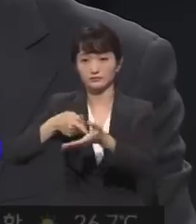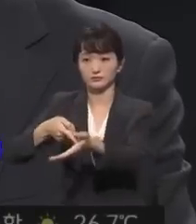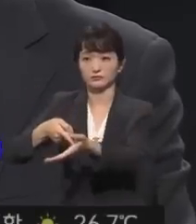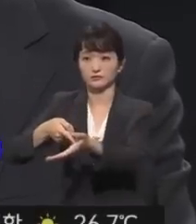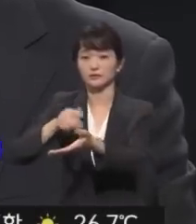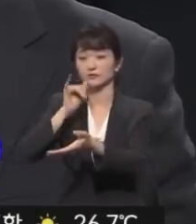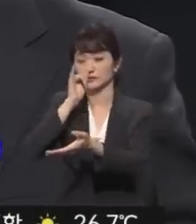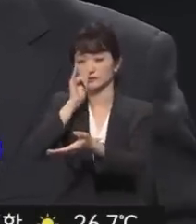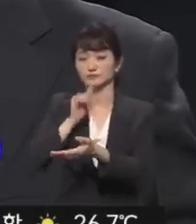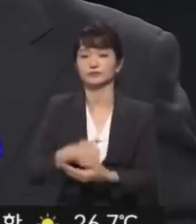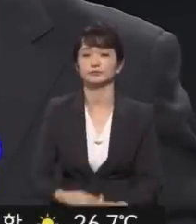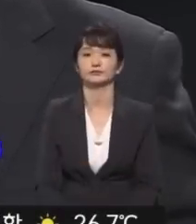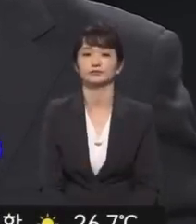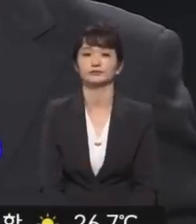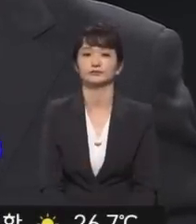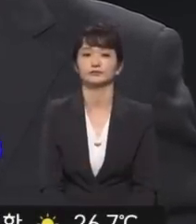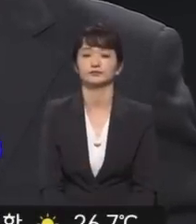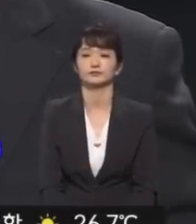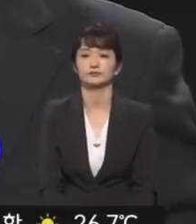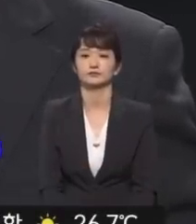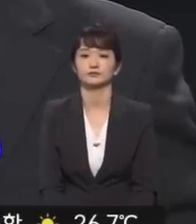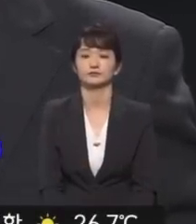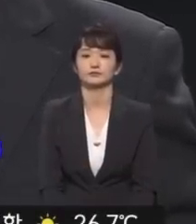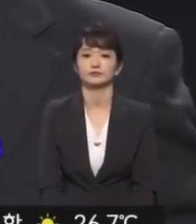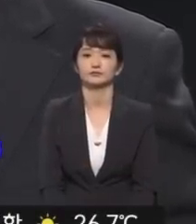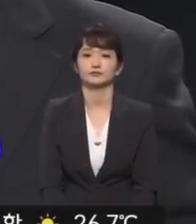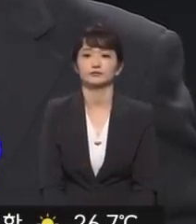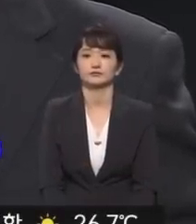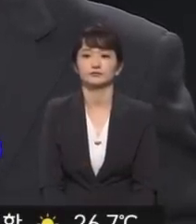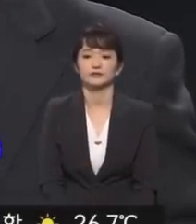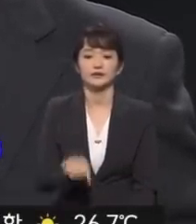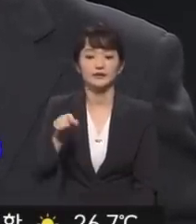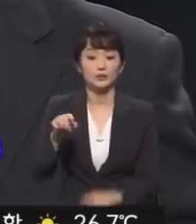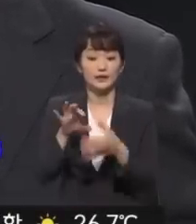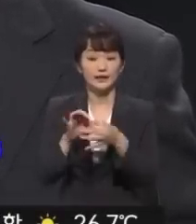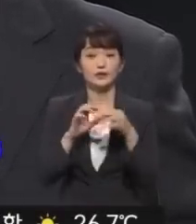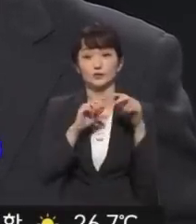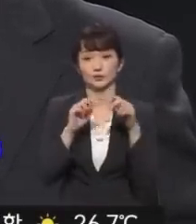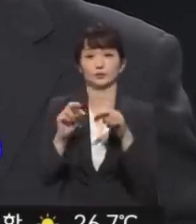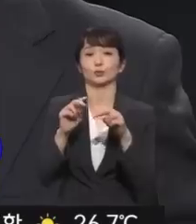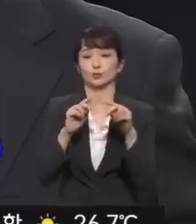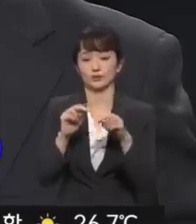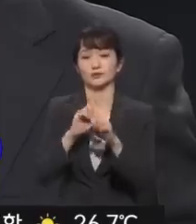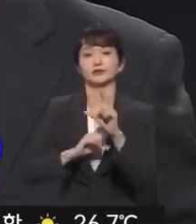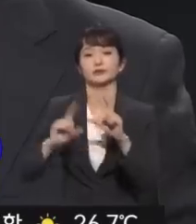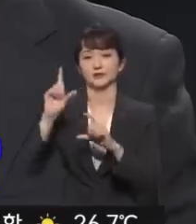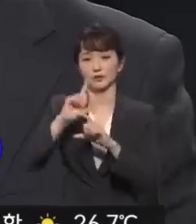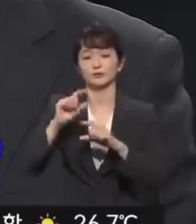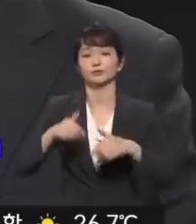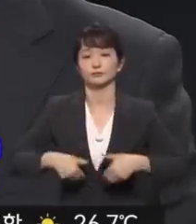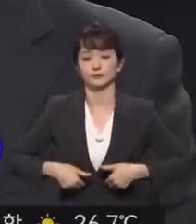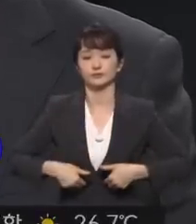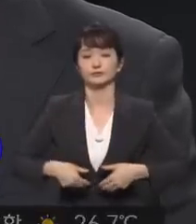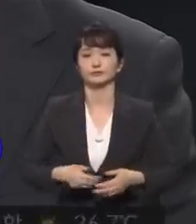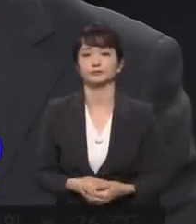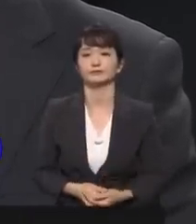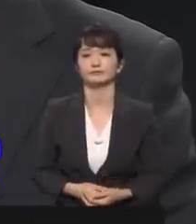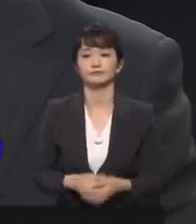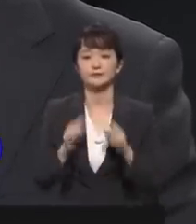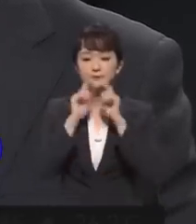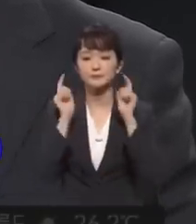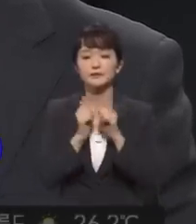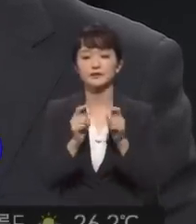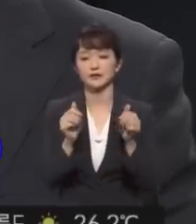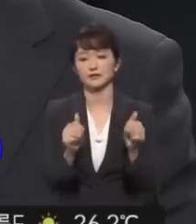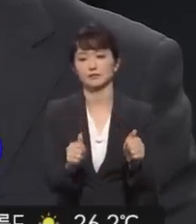그럴 수 있다고 보는데 저는 이제 그건 사실은 지금 좀 더 토론이 필요해 보여요 제가 이제 볼 때 가장 대표적인 2 민사 법원에 가